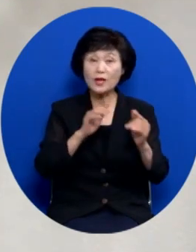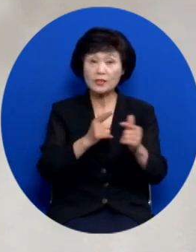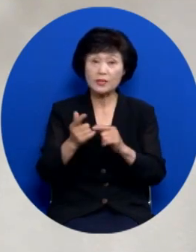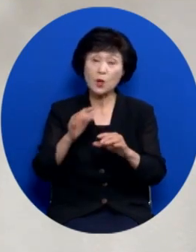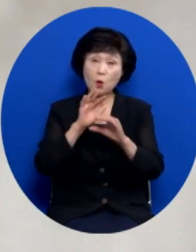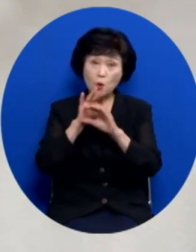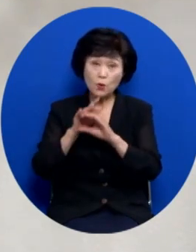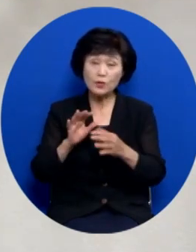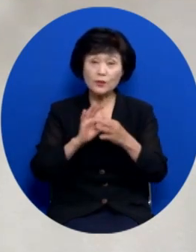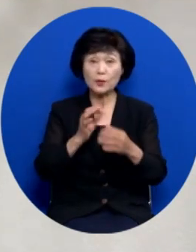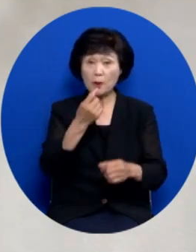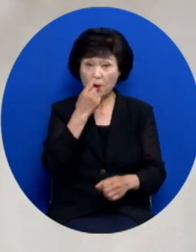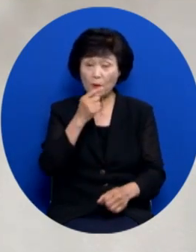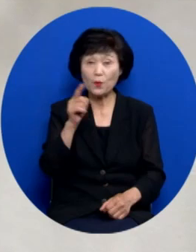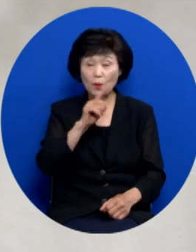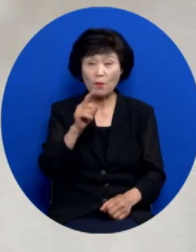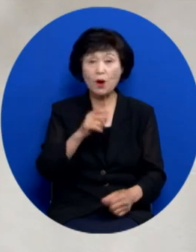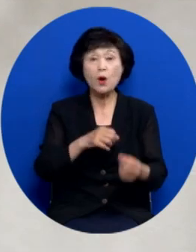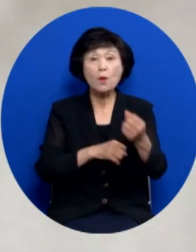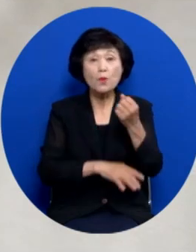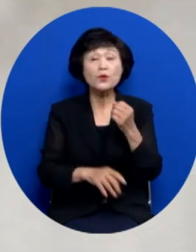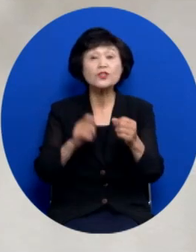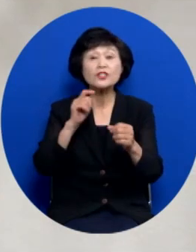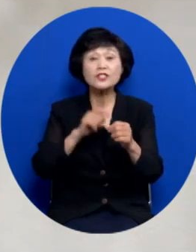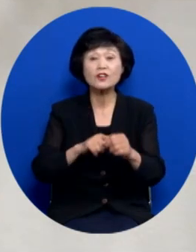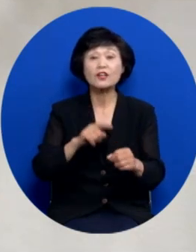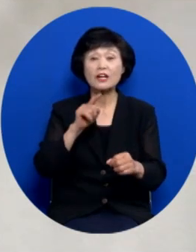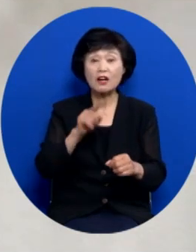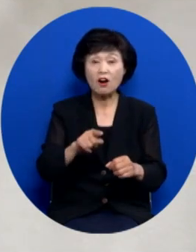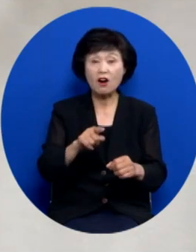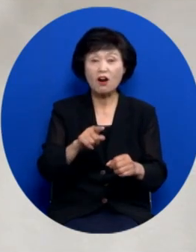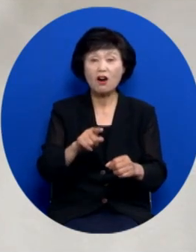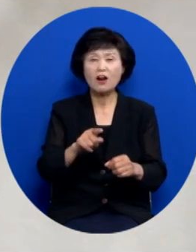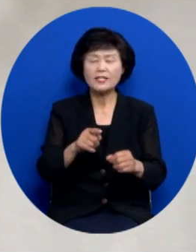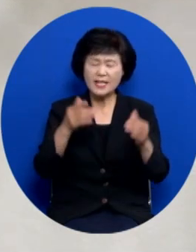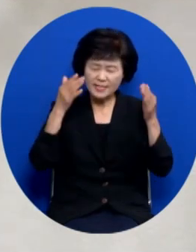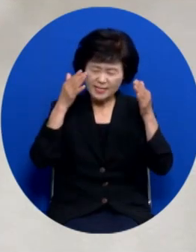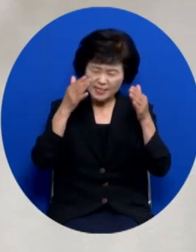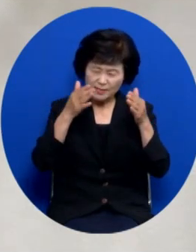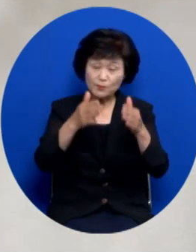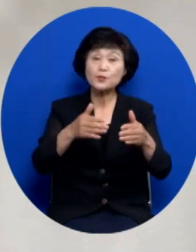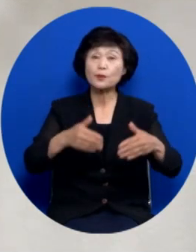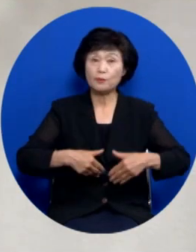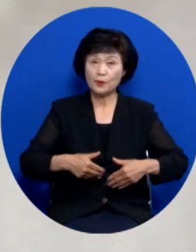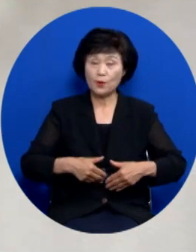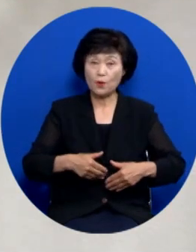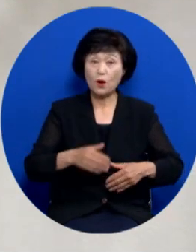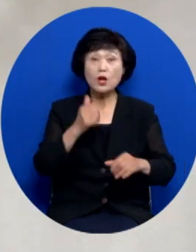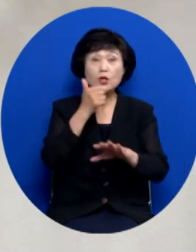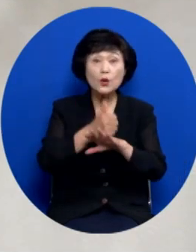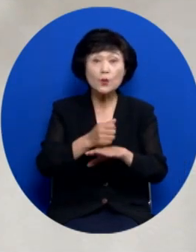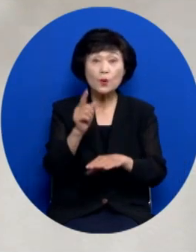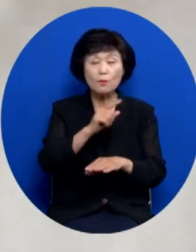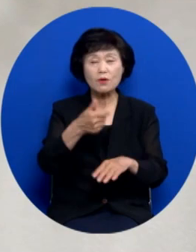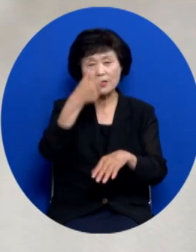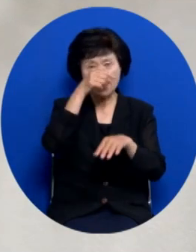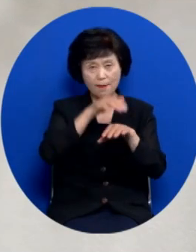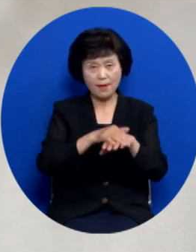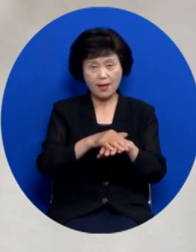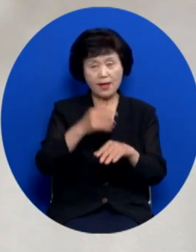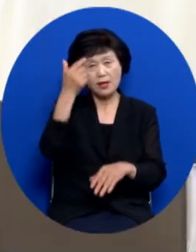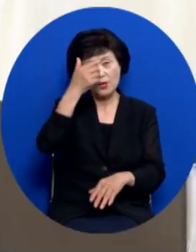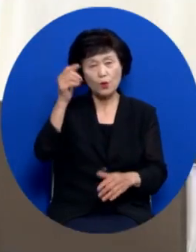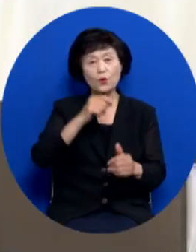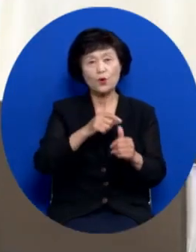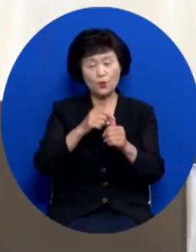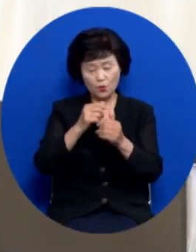본질적인 것이 실력이다. 가장 본질적인 것에 이제 집중해야 된다. 결국은 예배와 영혼 구원과